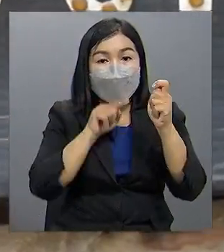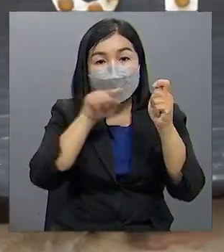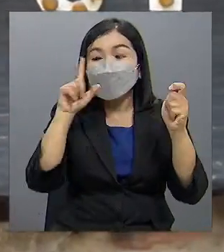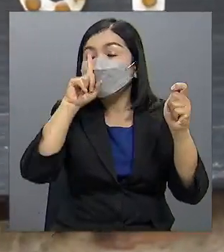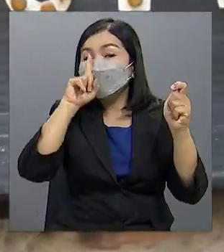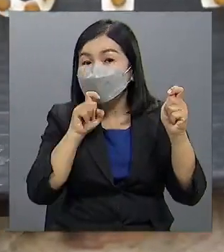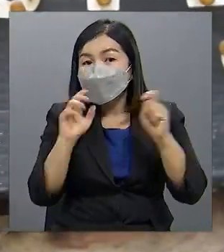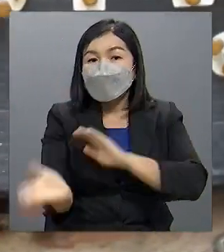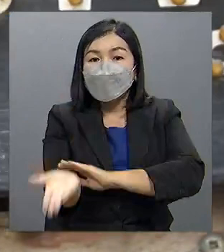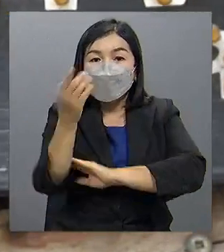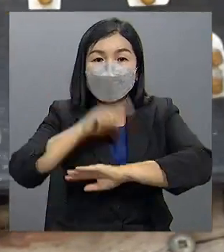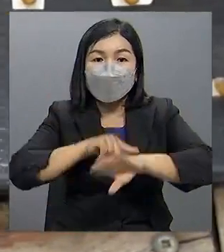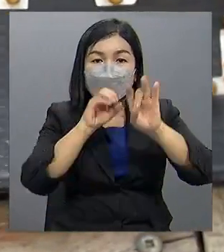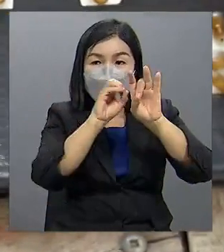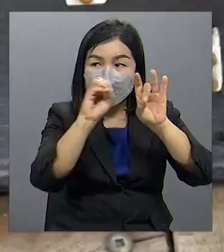งถึงประมาณ